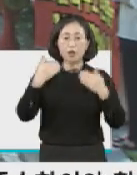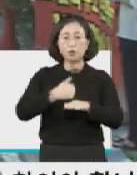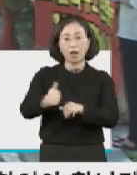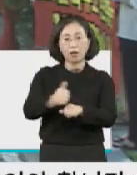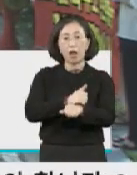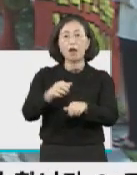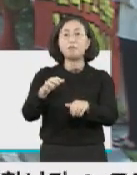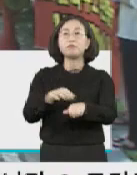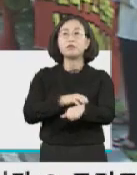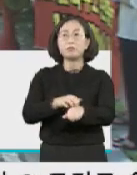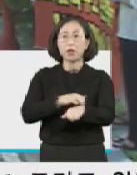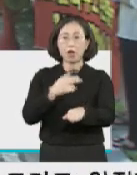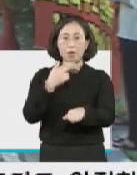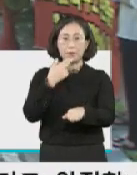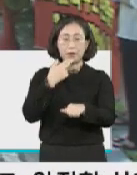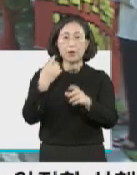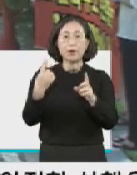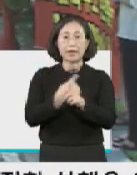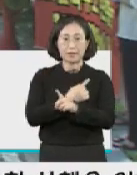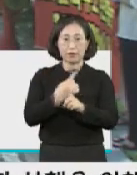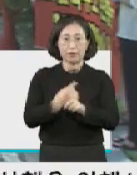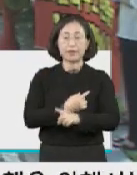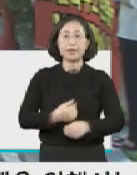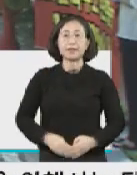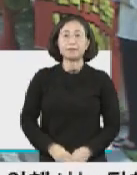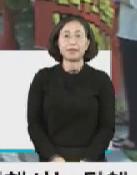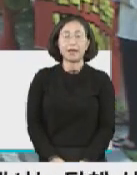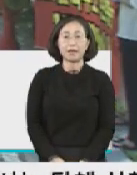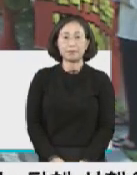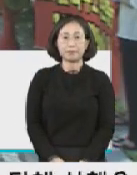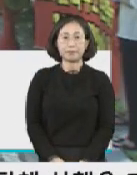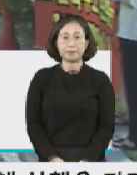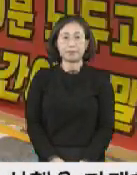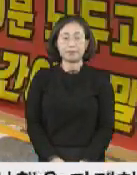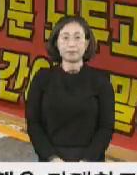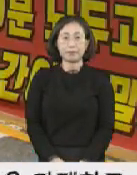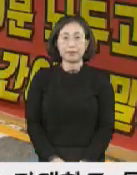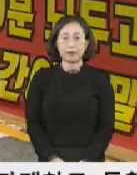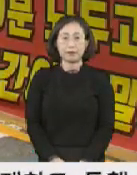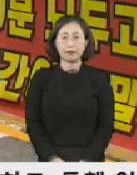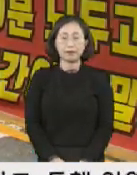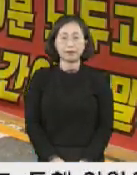없도록 개선책을 마련했습니다. 이인범 기자가 취재했습니다.